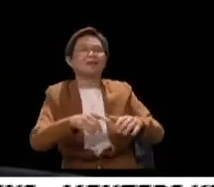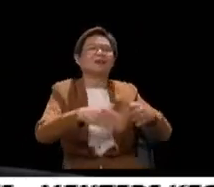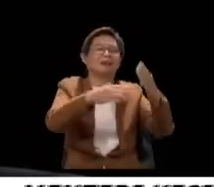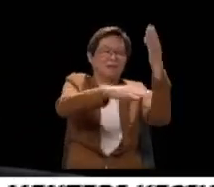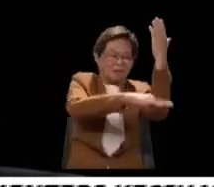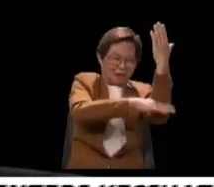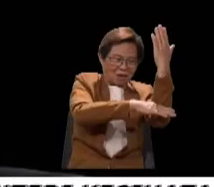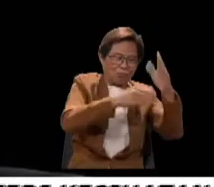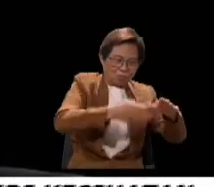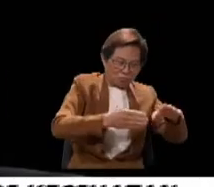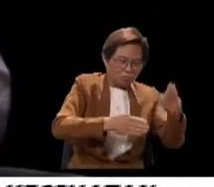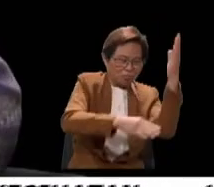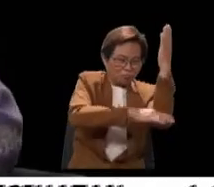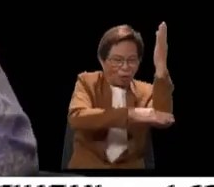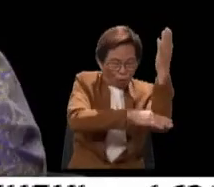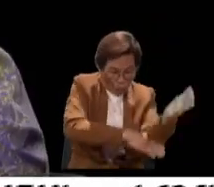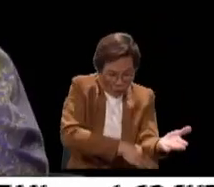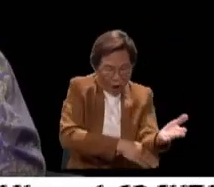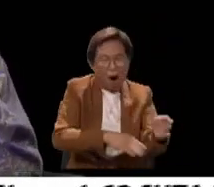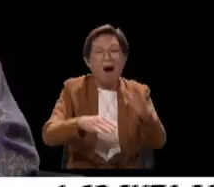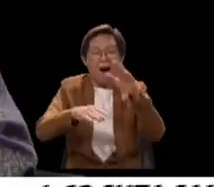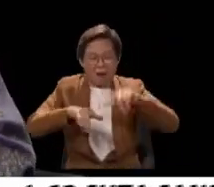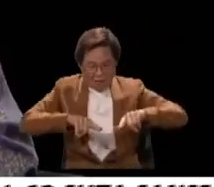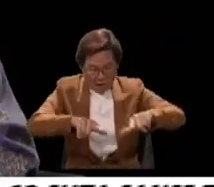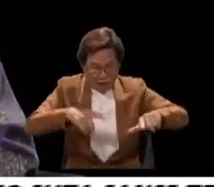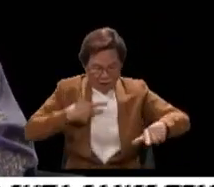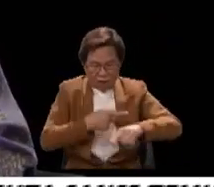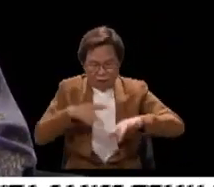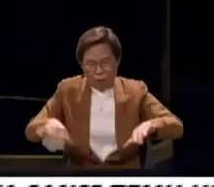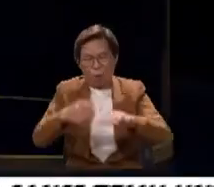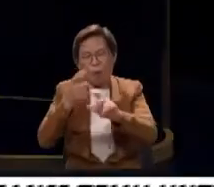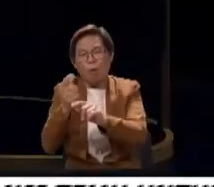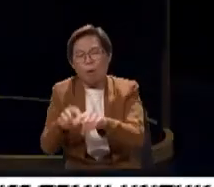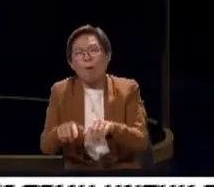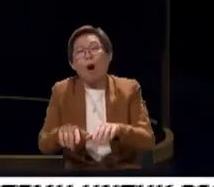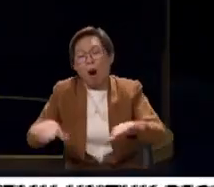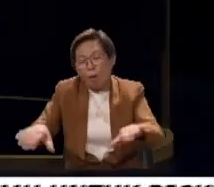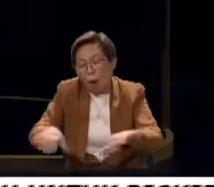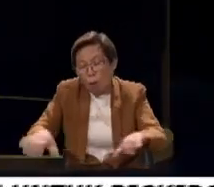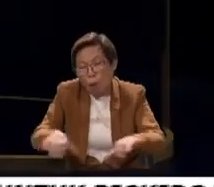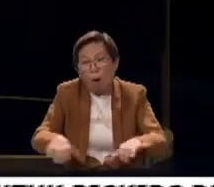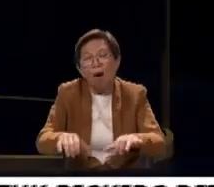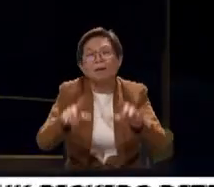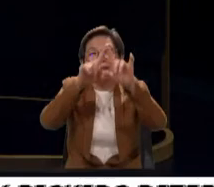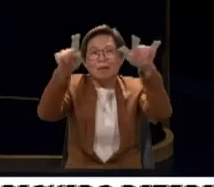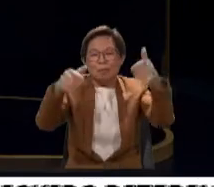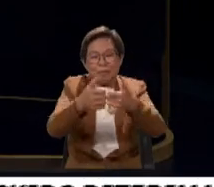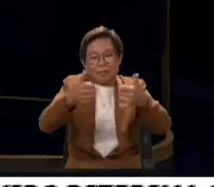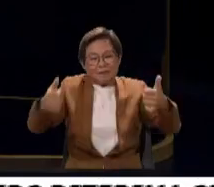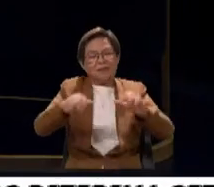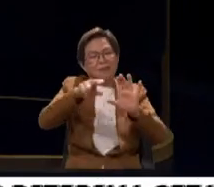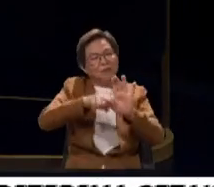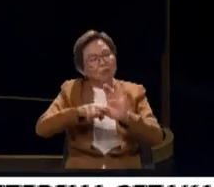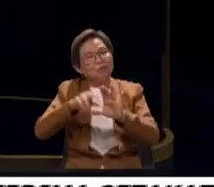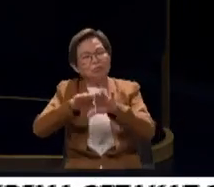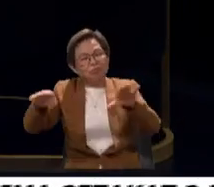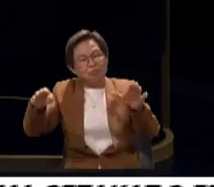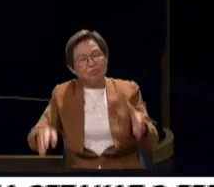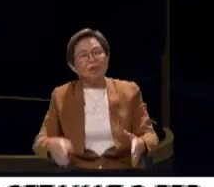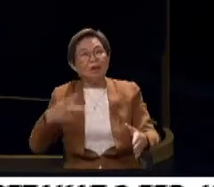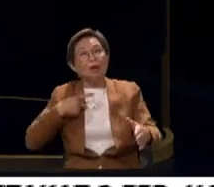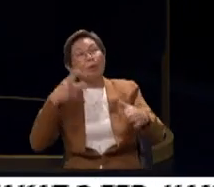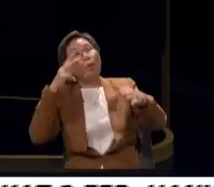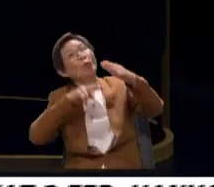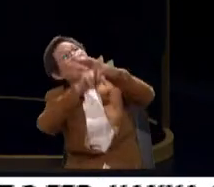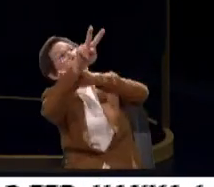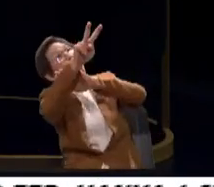Keluar kita buat apa tu furnicur perabut okey dan alalang Datuk menyebut bahawa ini juga antara yang mempunyai prospek ataupun potensi yang